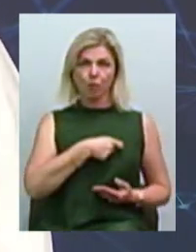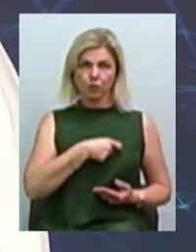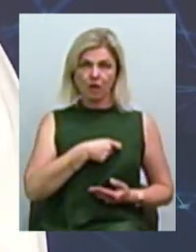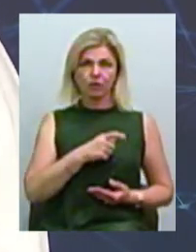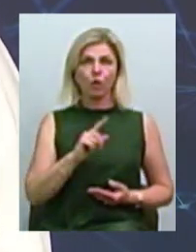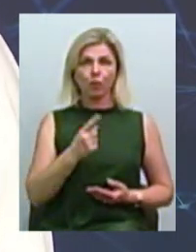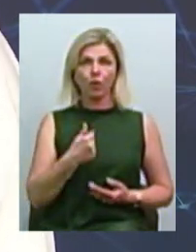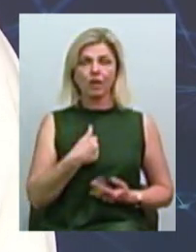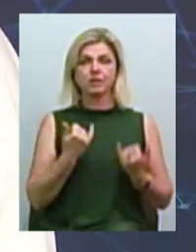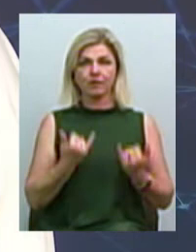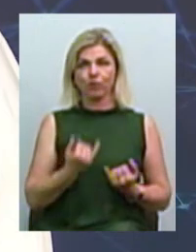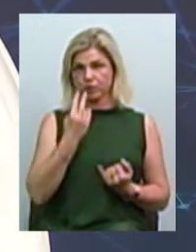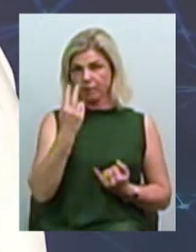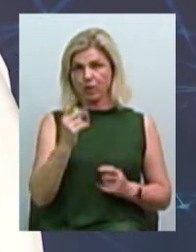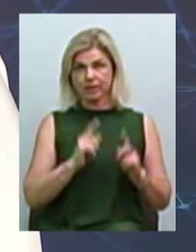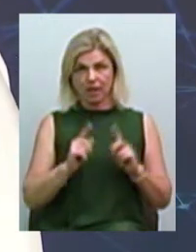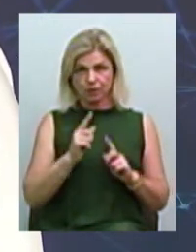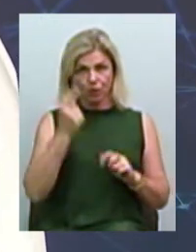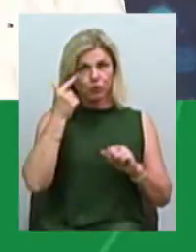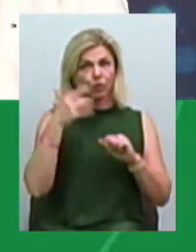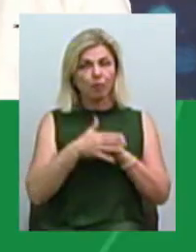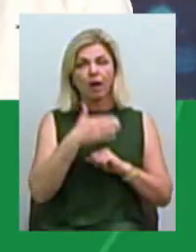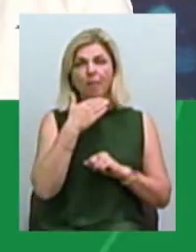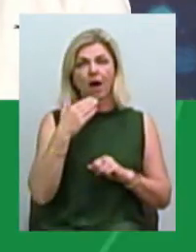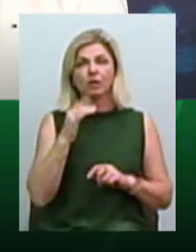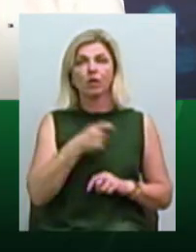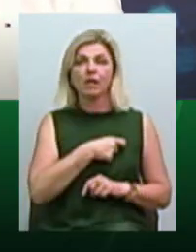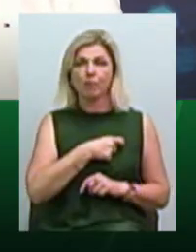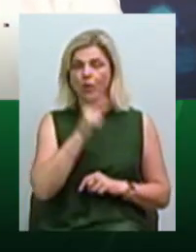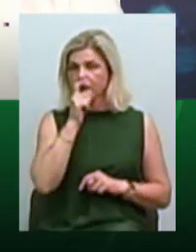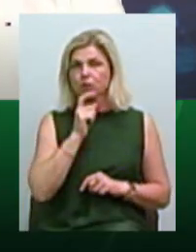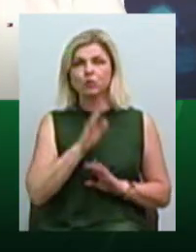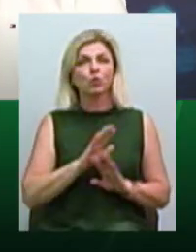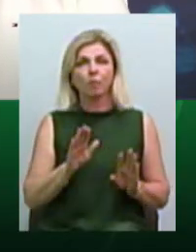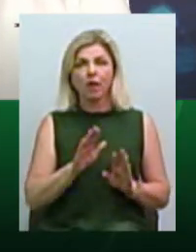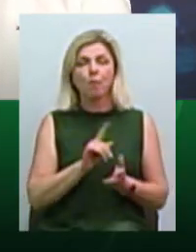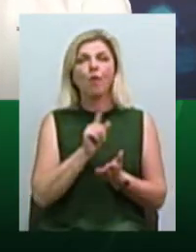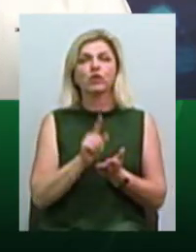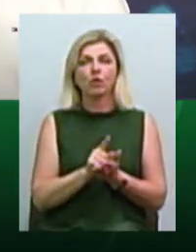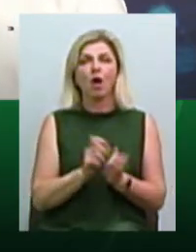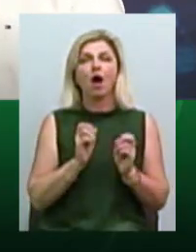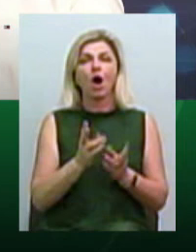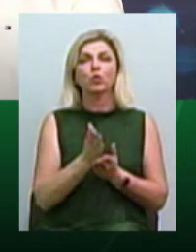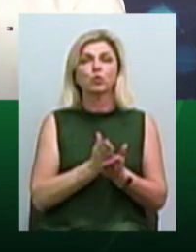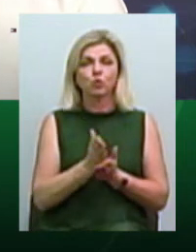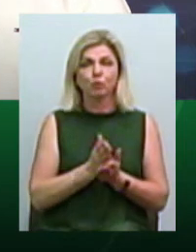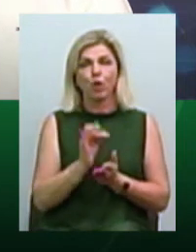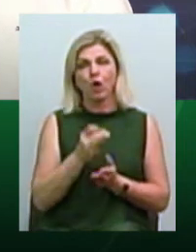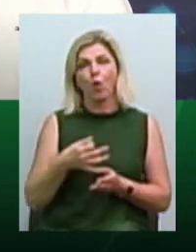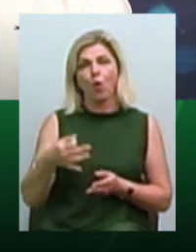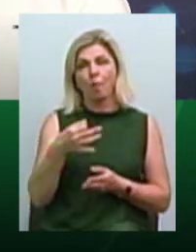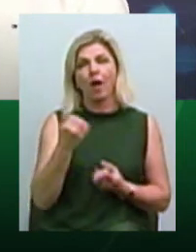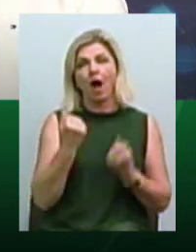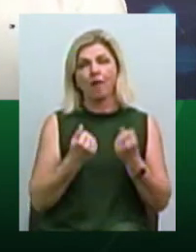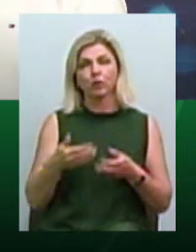я сьогодні дивився сесію і зрозумів, що багато депутатів не розуміють взагалі повноваження і функції як служби автомобільних доріг, так і облавтодору.